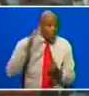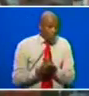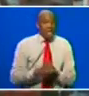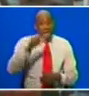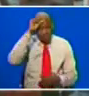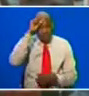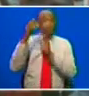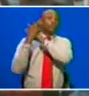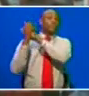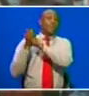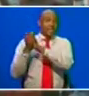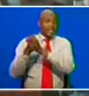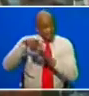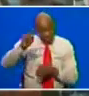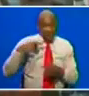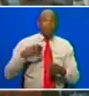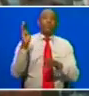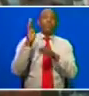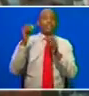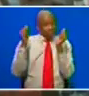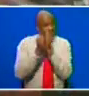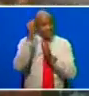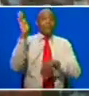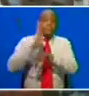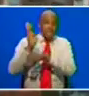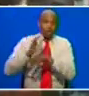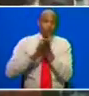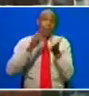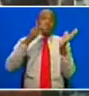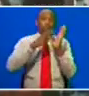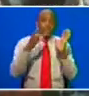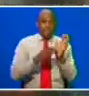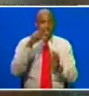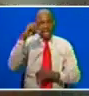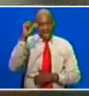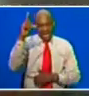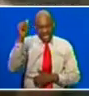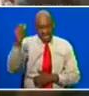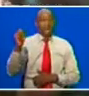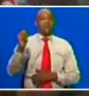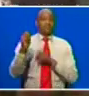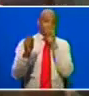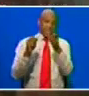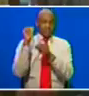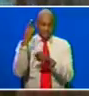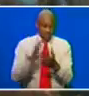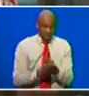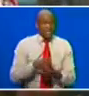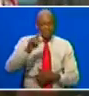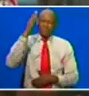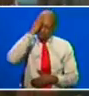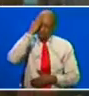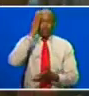serikali ya Jubilee imeweka bilioni 15 katika mradi wa Galana Kulalu. Na kwa sababu wamejua